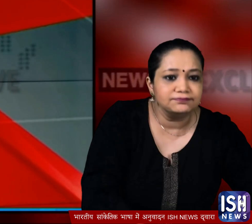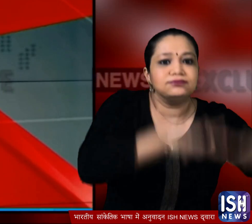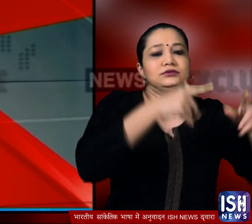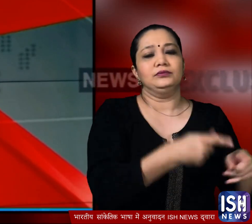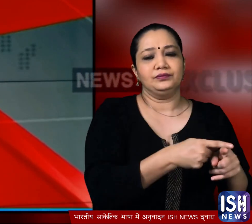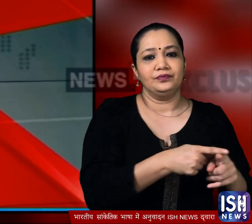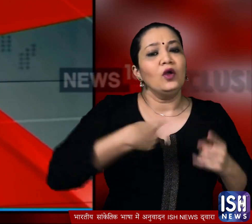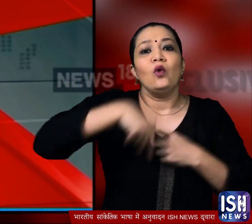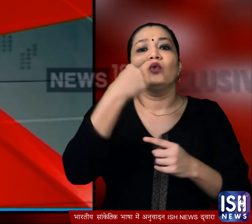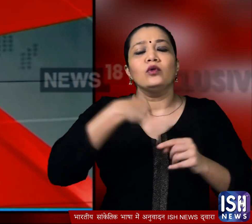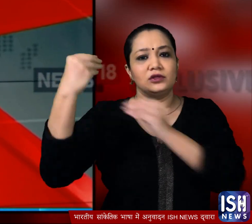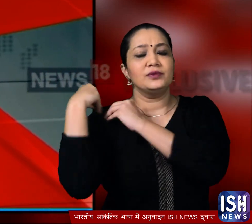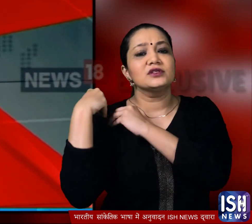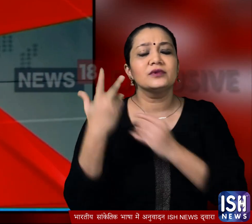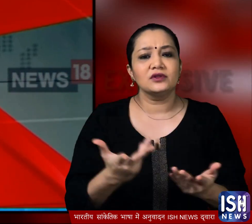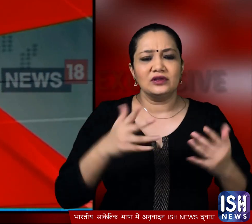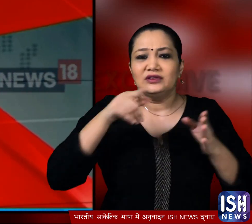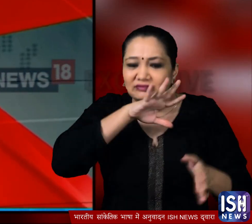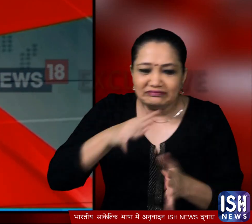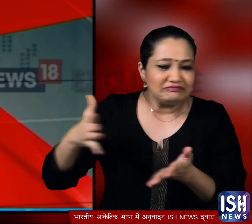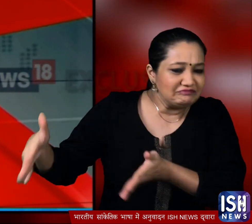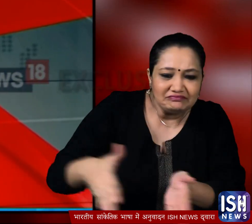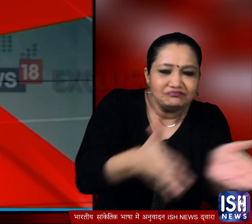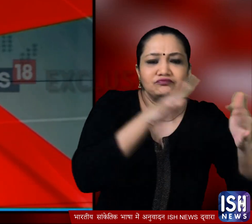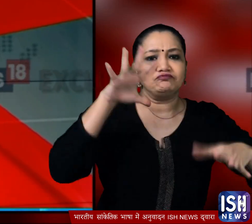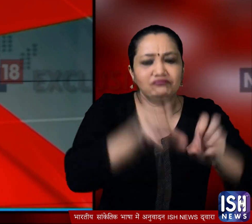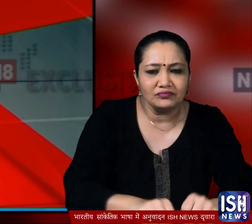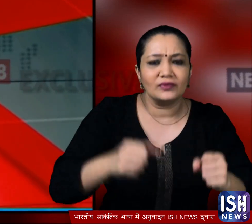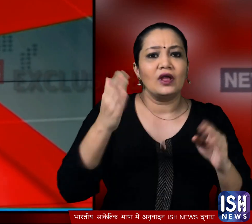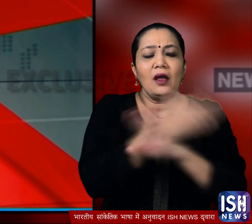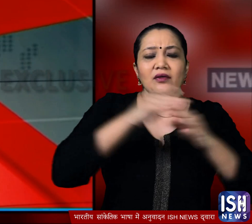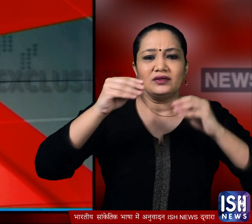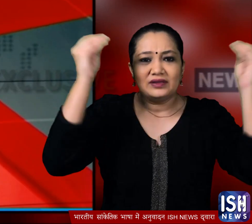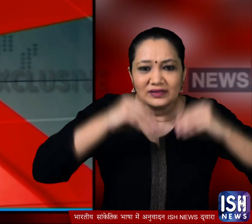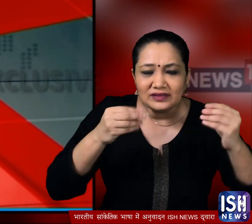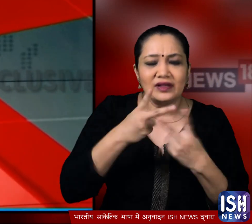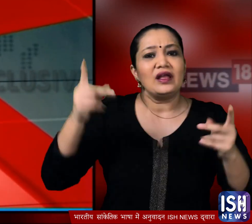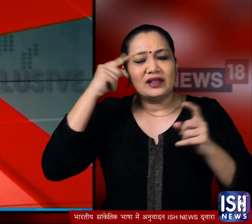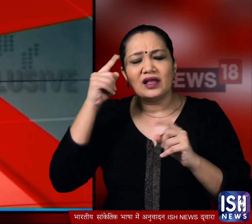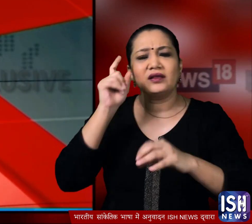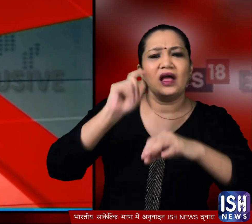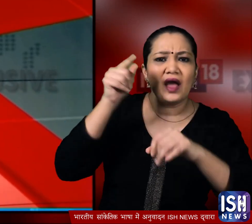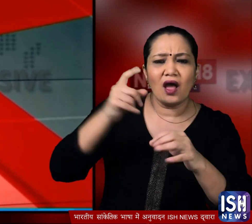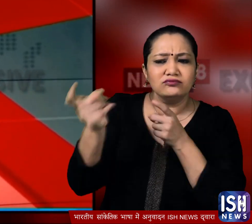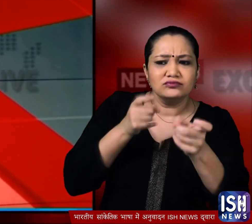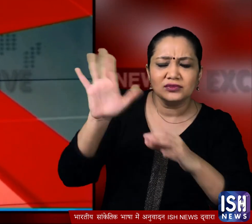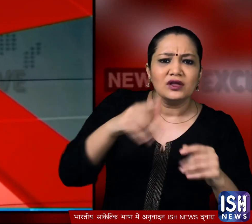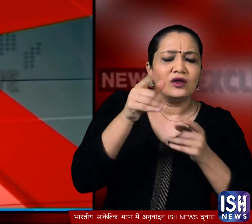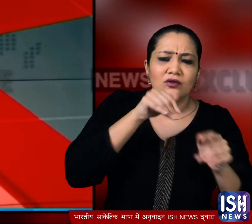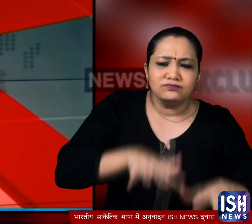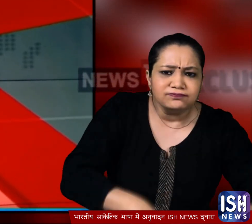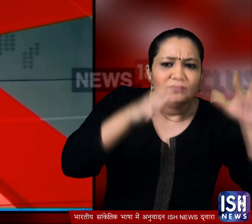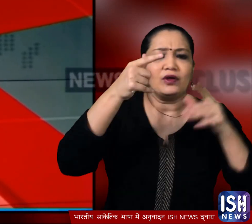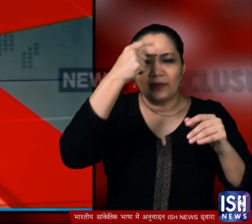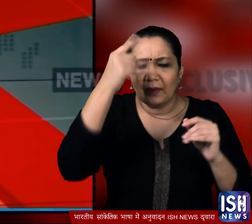लिए हम लोग ही जिम्मेदार हैं, जिन्होंने नालों पर कब्जा कर लिया है। और मानसून से पहले हम प्रशासन से यह भी पूछना जरूरी नहीं समझते कि जल भराव